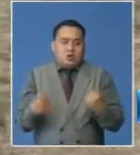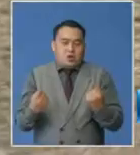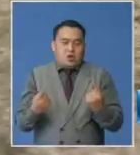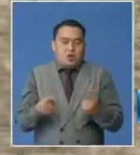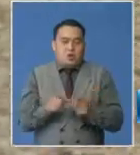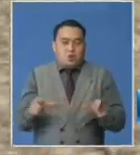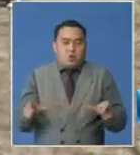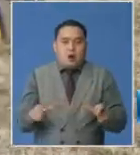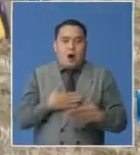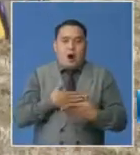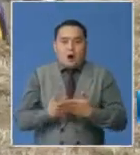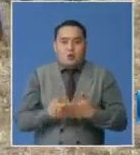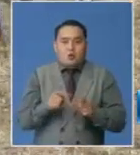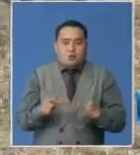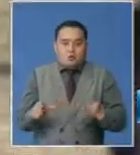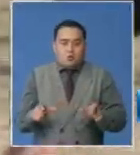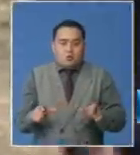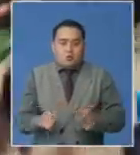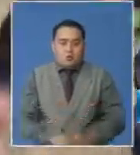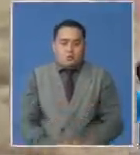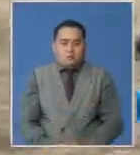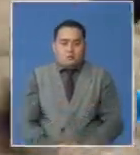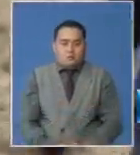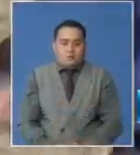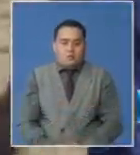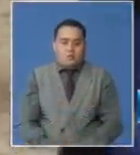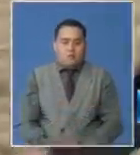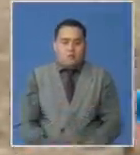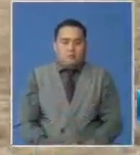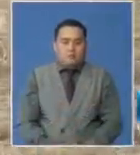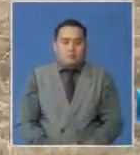стать людьми с активной гражданской позицией.